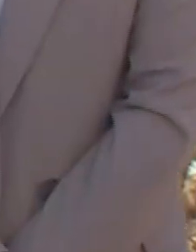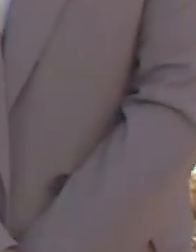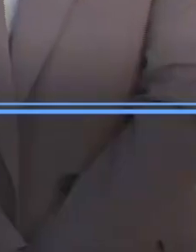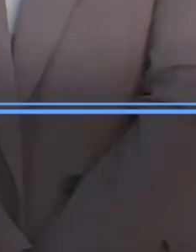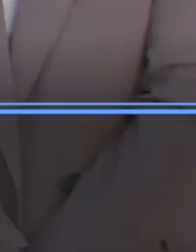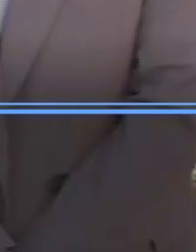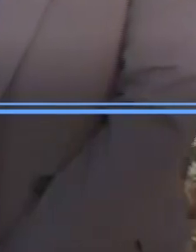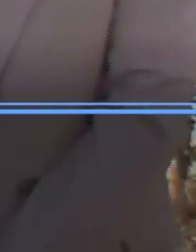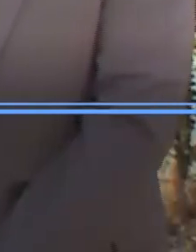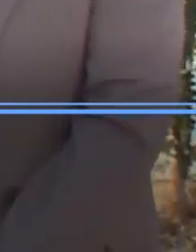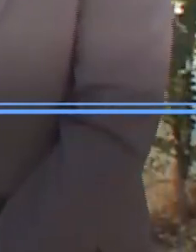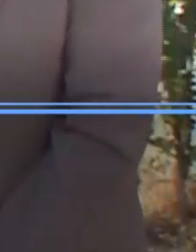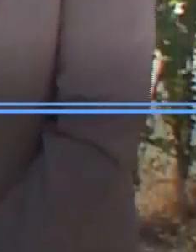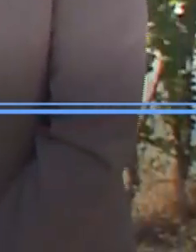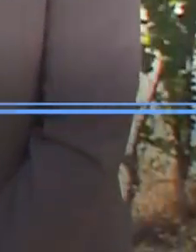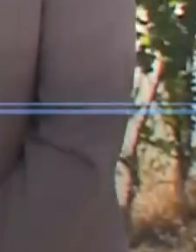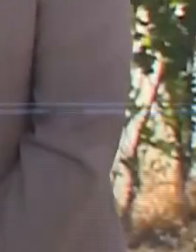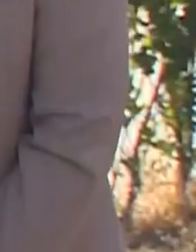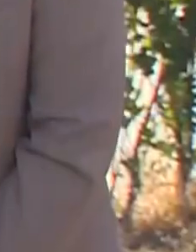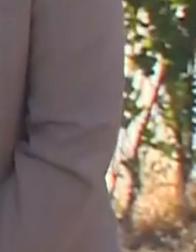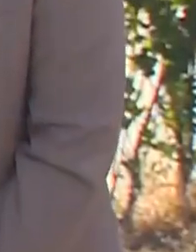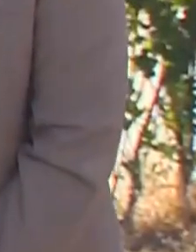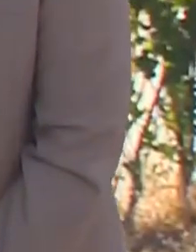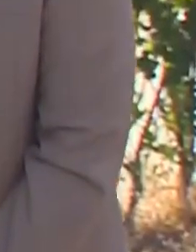응 아 그래 이 좀 하시다 보면은